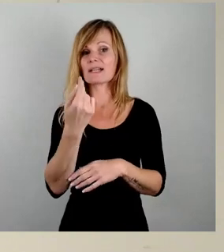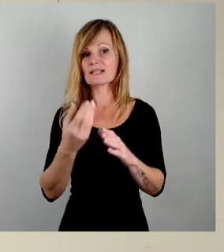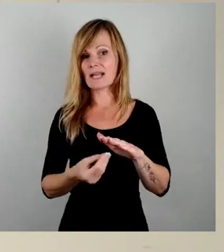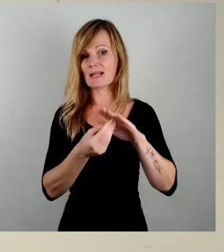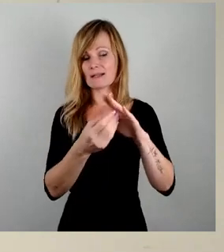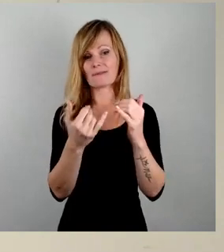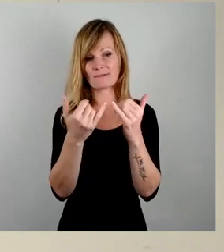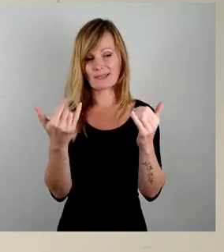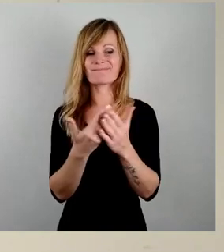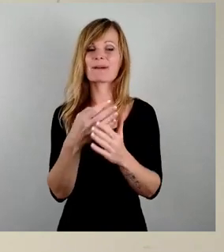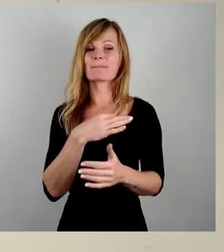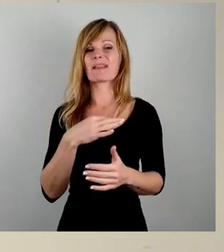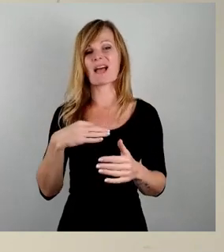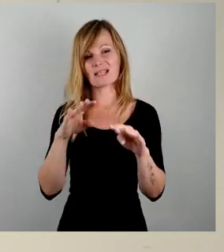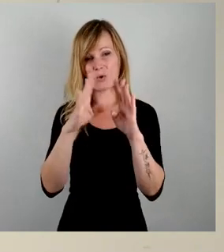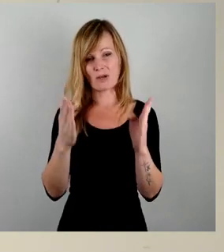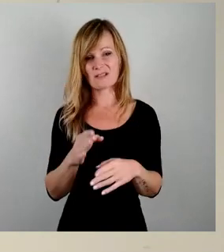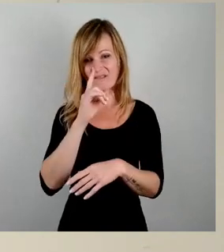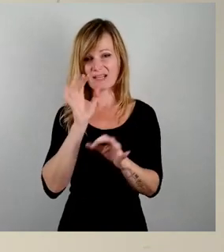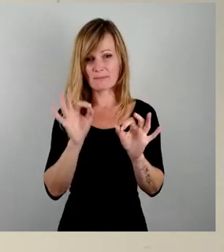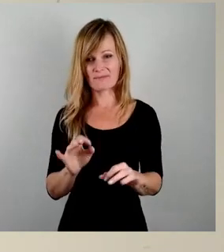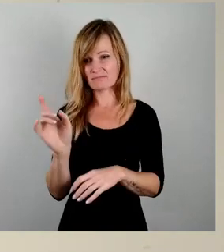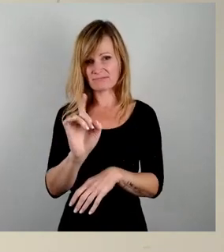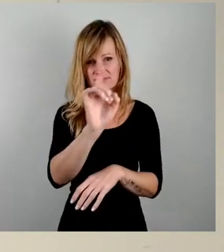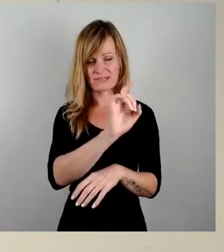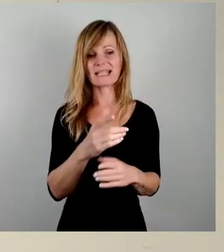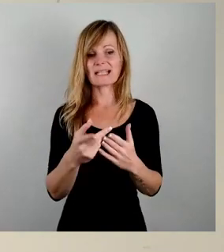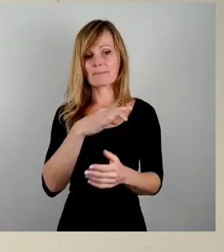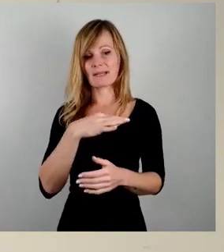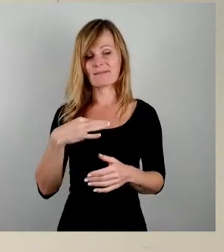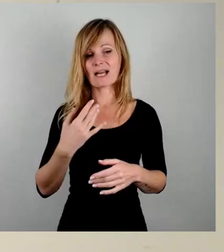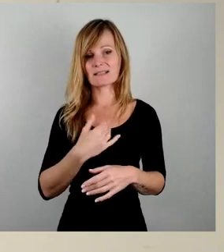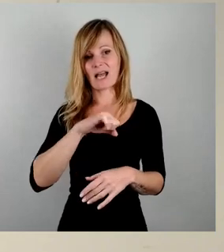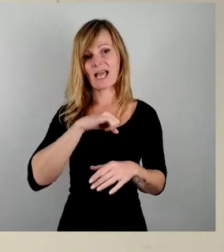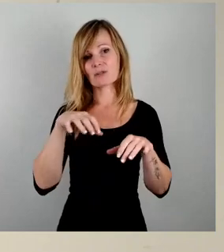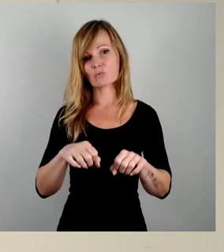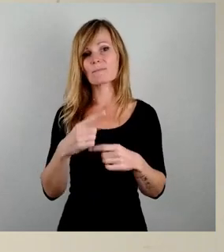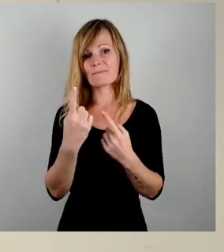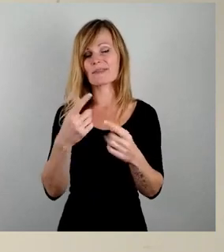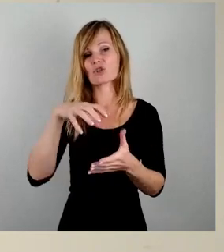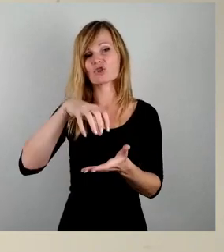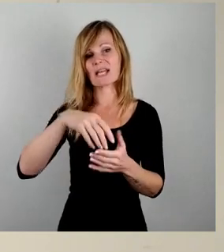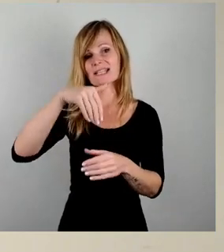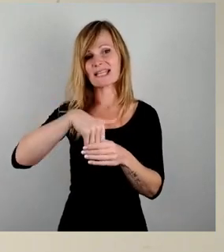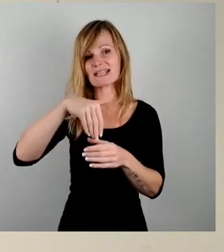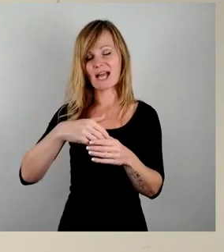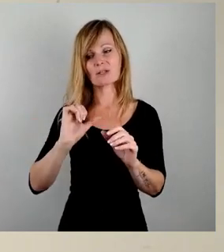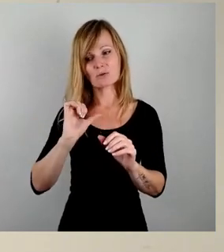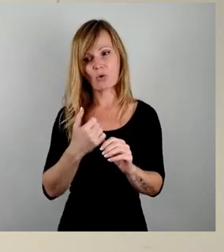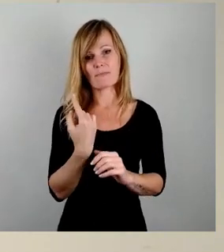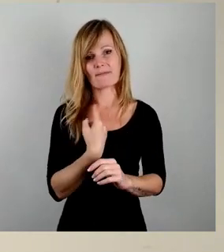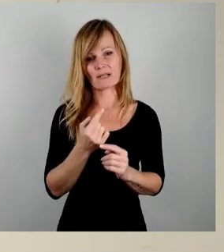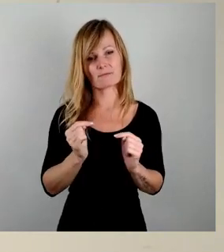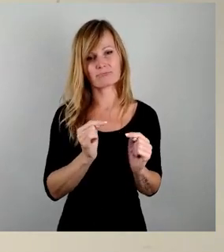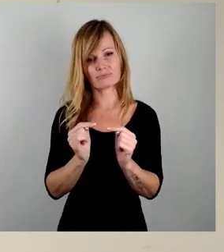um Privathäuser bzw. Privateigentum. Das müssen wir einfach nochmal stadtintern diskutieren, ob es da auch Möglichkeiten gäbe, einen